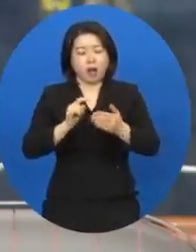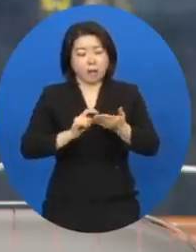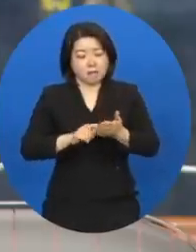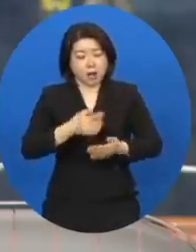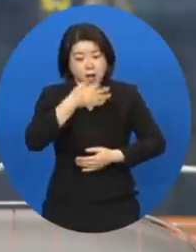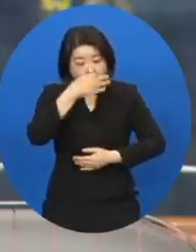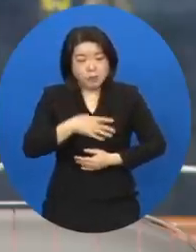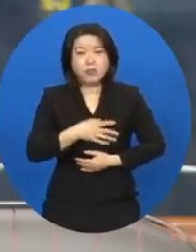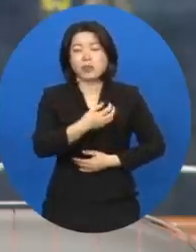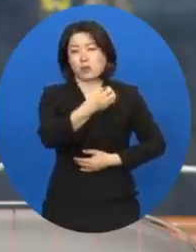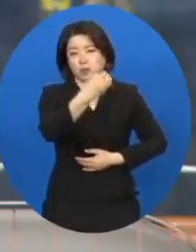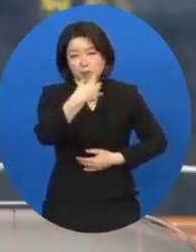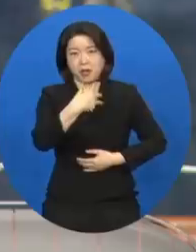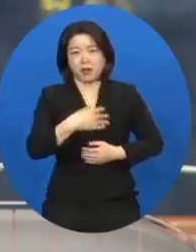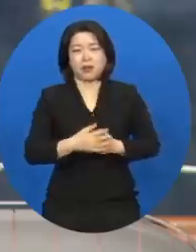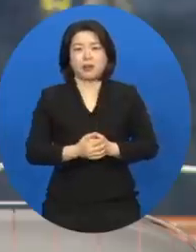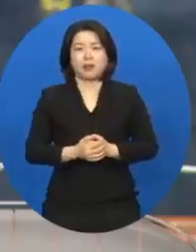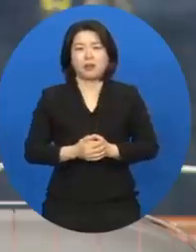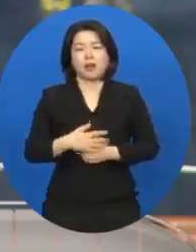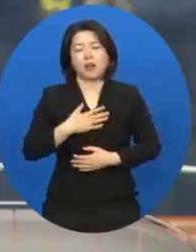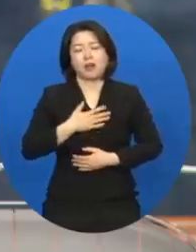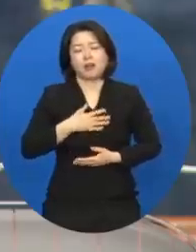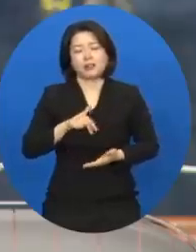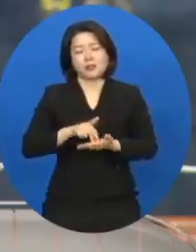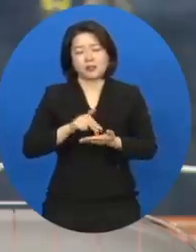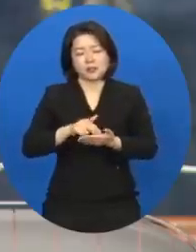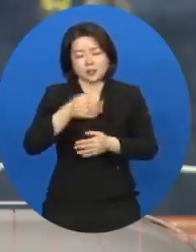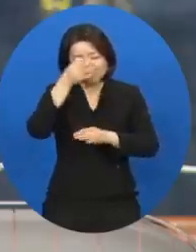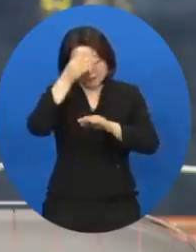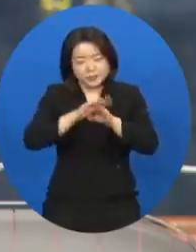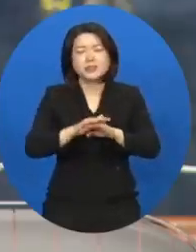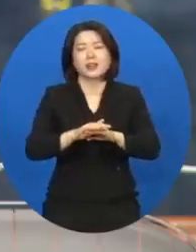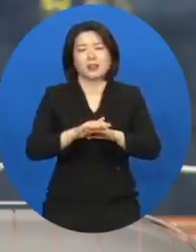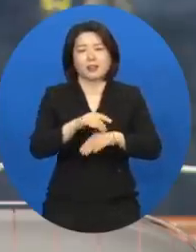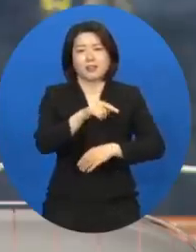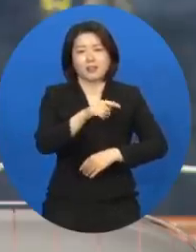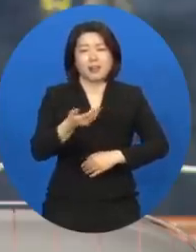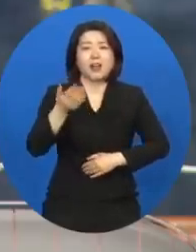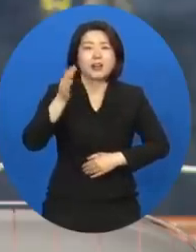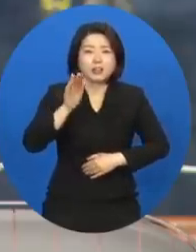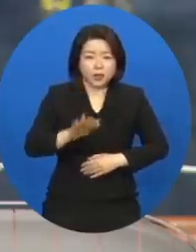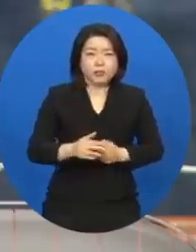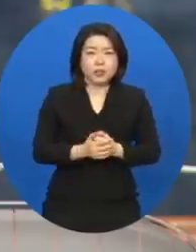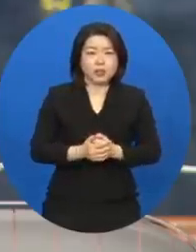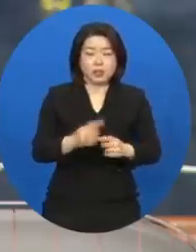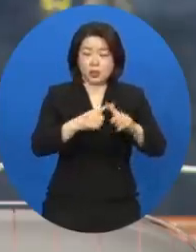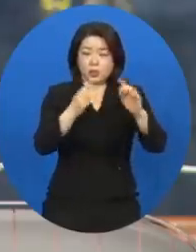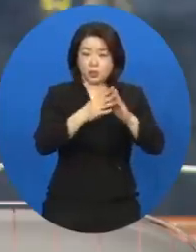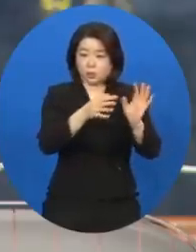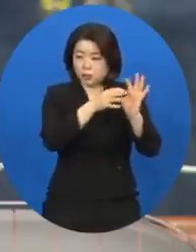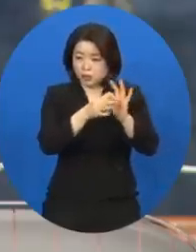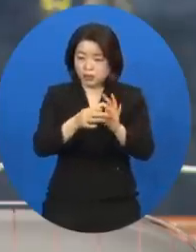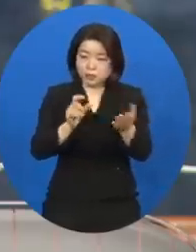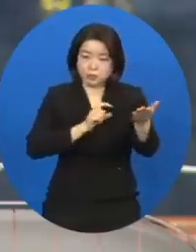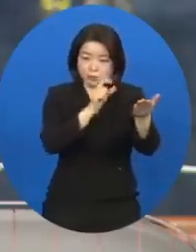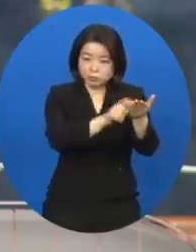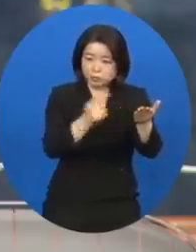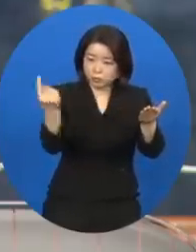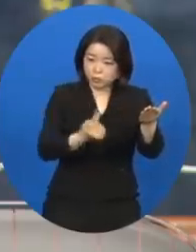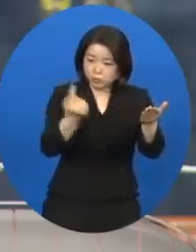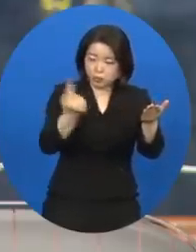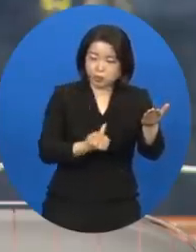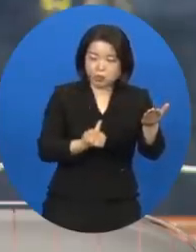그래. 너무 미안하더라. 그런 가운데도 또 교회 그냥 계속 등록해 오신 것도 참 이해가 안